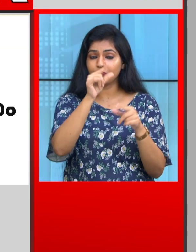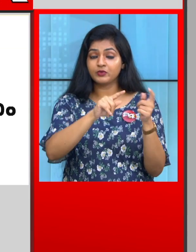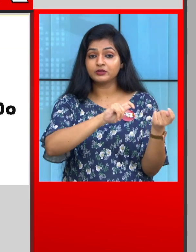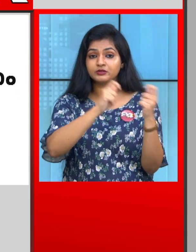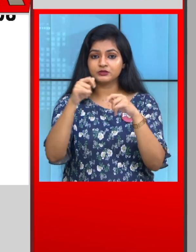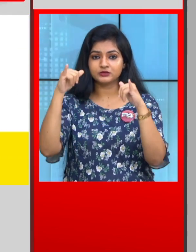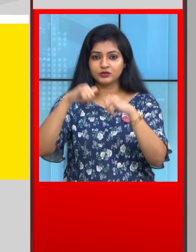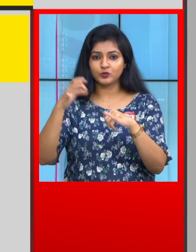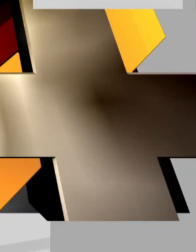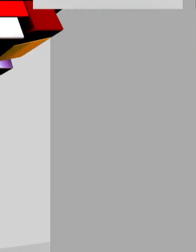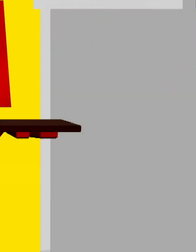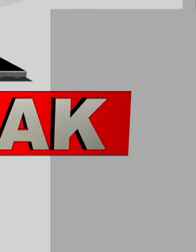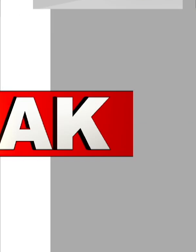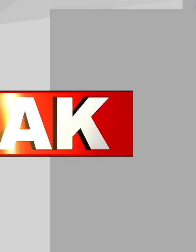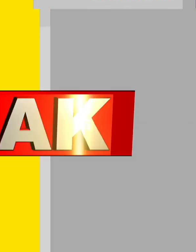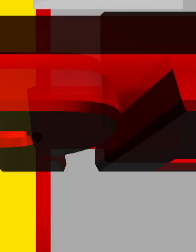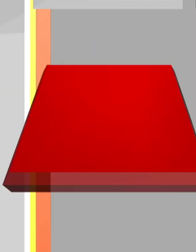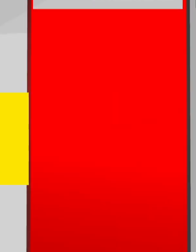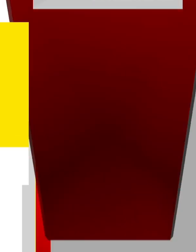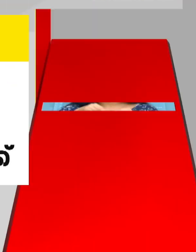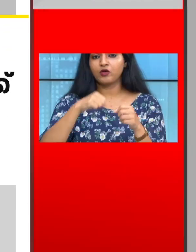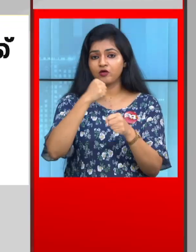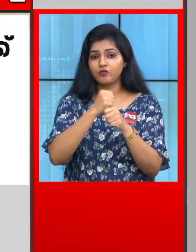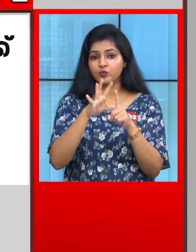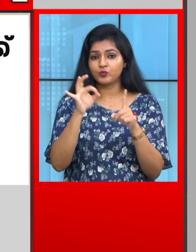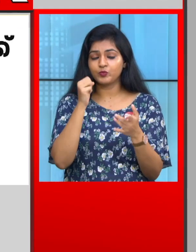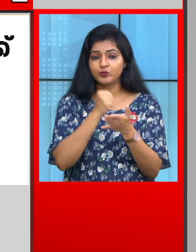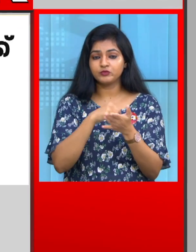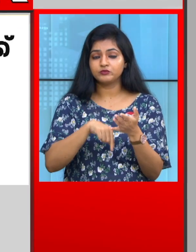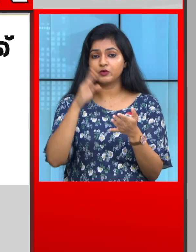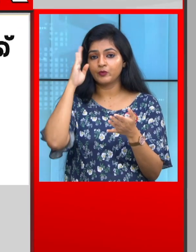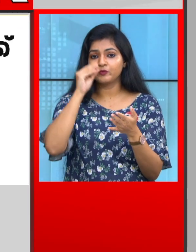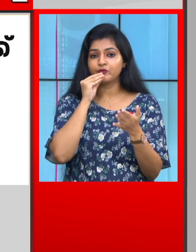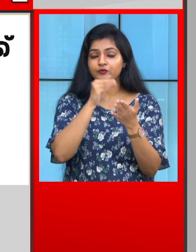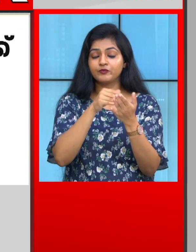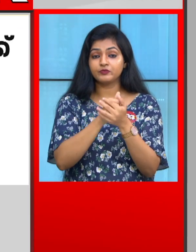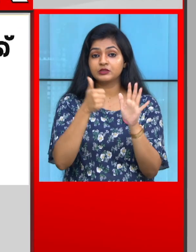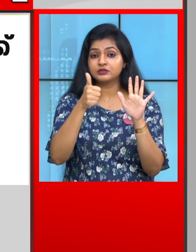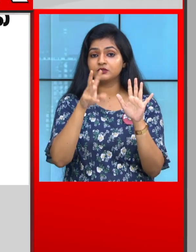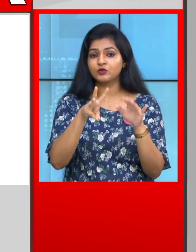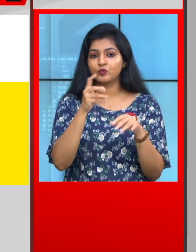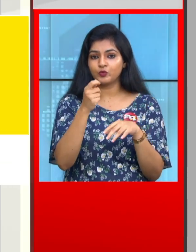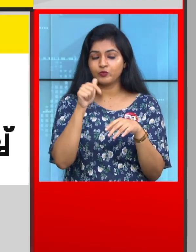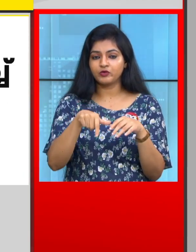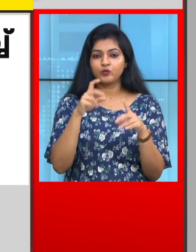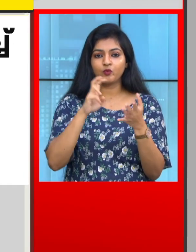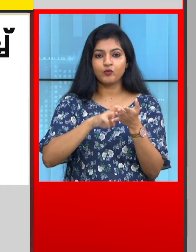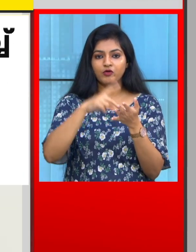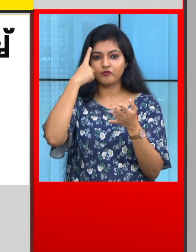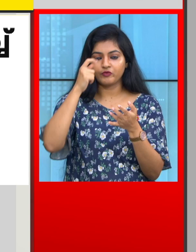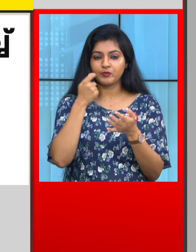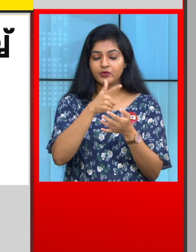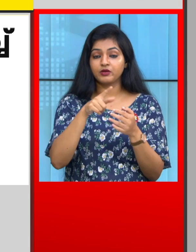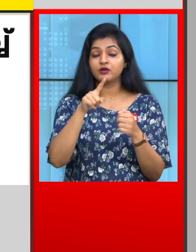കൂടുതൽ കാര്യങ്ങൾ ചെയ്യേണ്ടതുണ്ട് എന്നുള്ള ഓർമ്മപ്പെടുത്തലാണ്. അതിൽ ഏറ്റവും പ്രധാനപ്പെട്ട കാര്യം 6000 രൂപയാണ് വാടക നൽകുന്നത്. അതുപോലെ തന്നെ 10,000